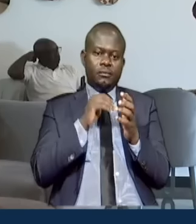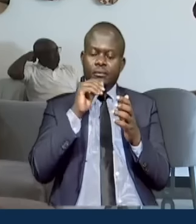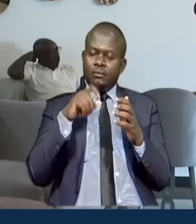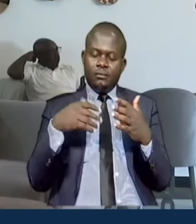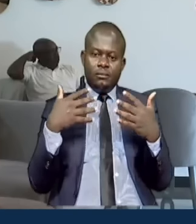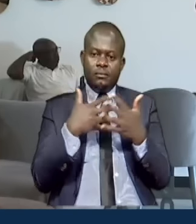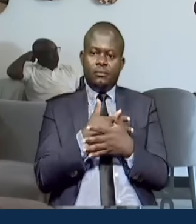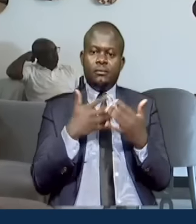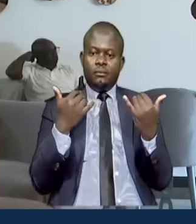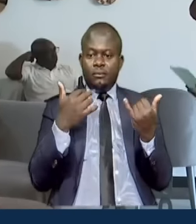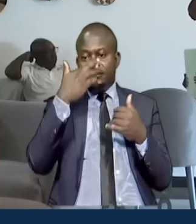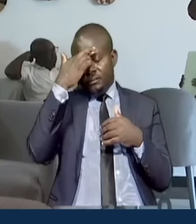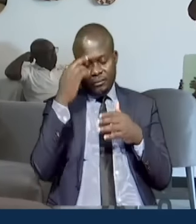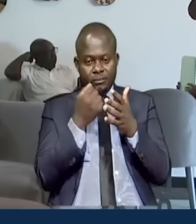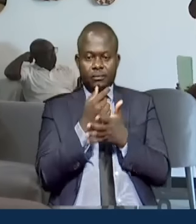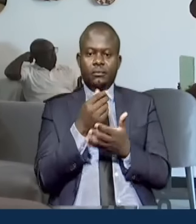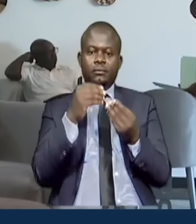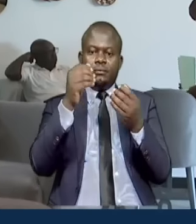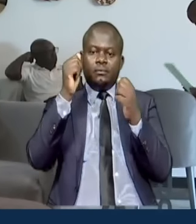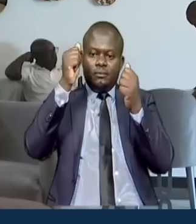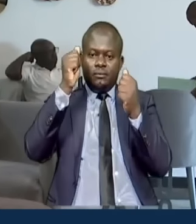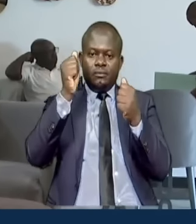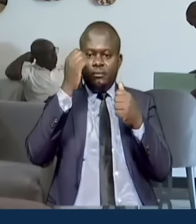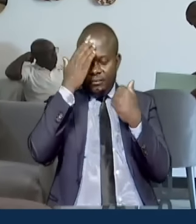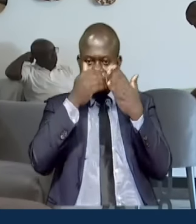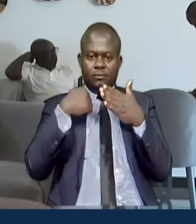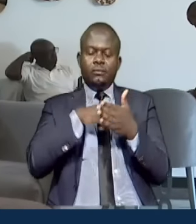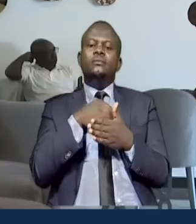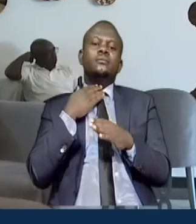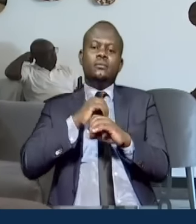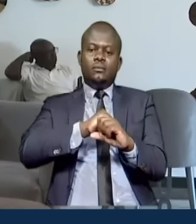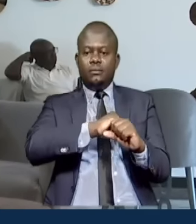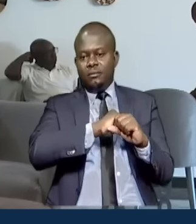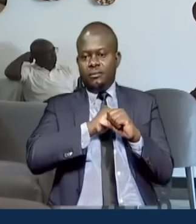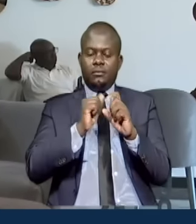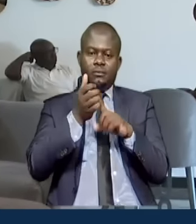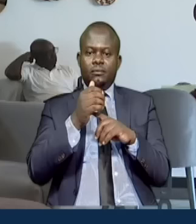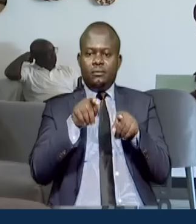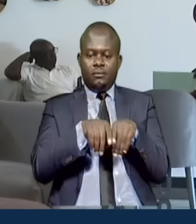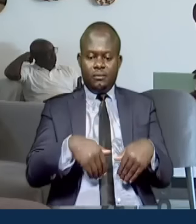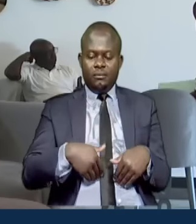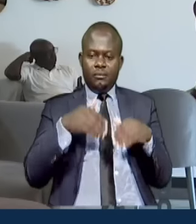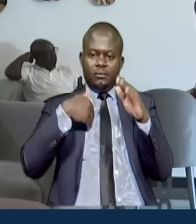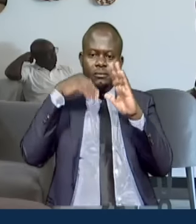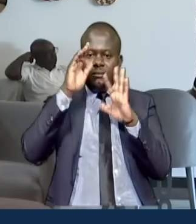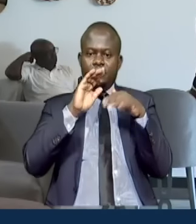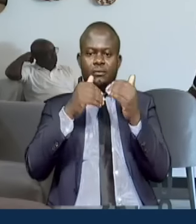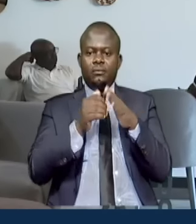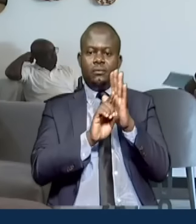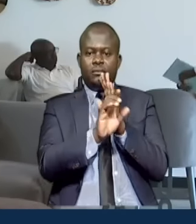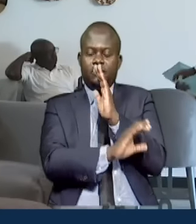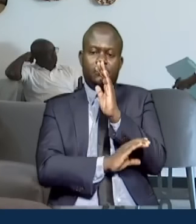dukora rero icyatumye nange ntanga kandidatire nuko dushaka gusigasira ibyagezweho nk'urubyiruko tukagira uruhare mu iterambere